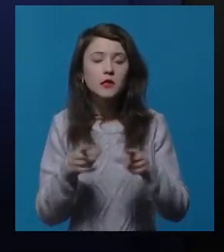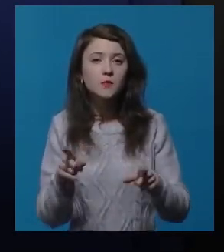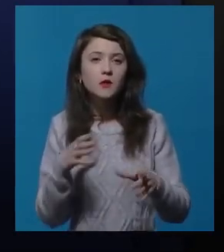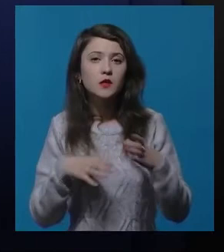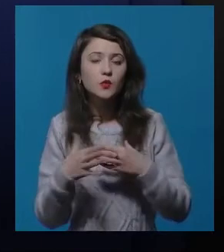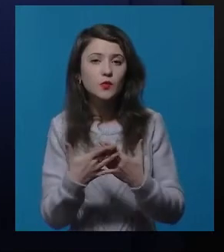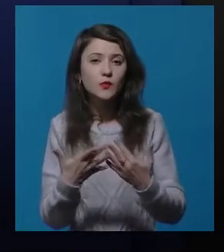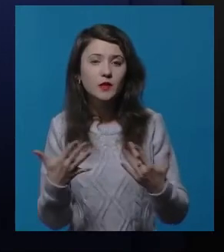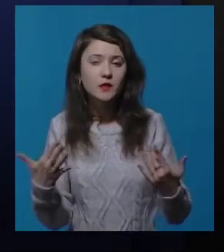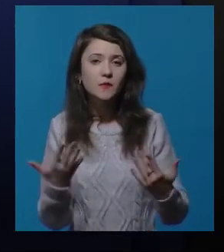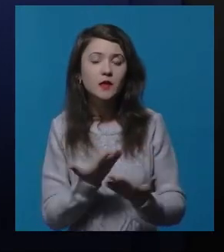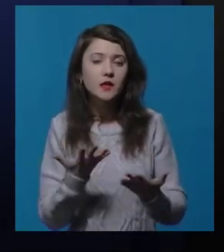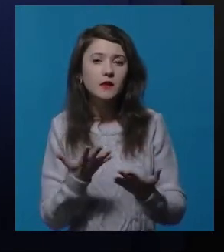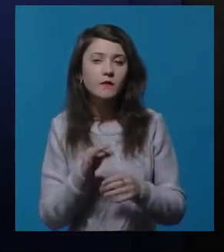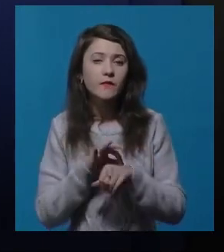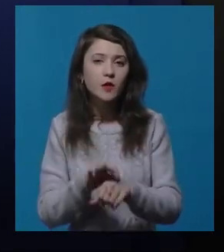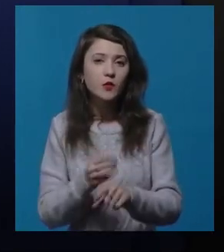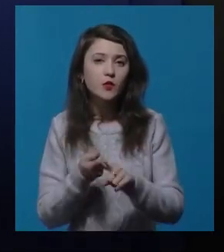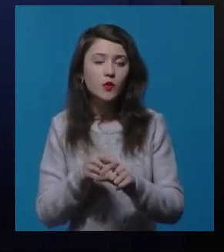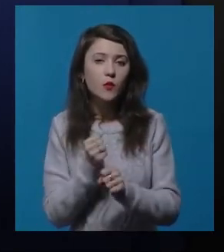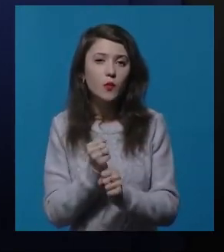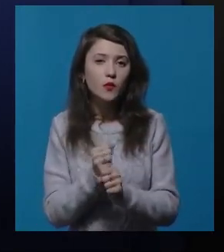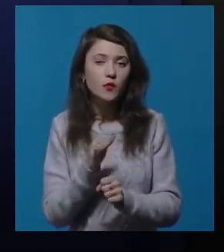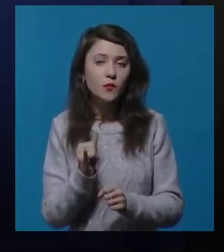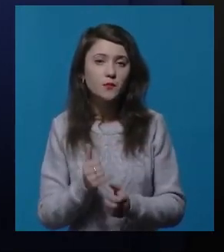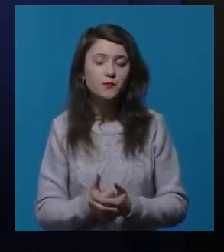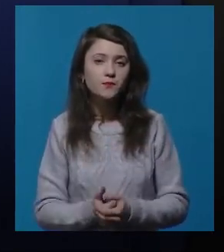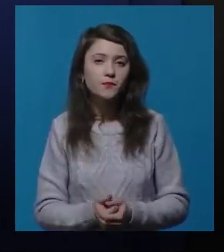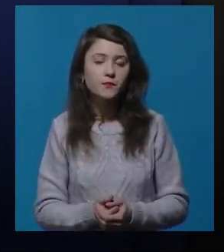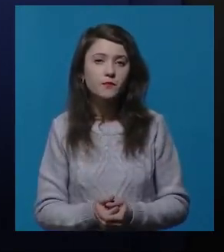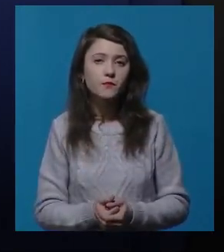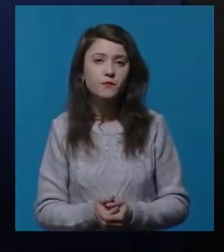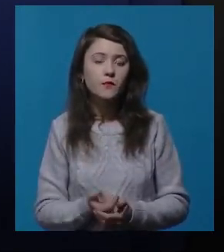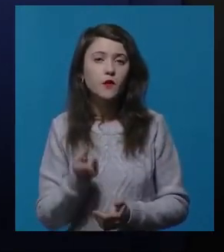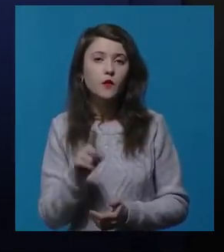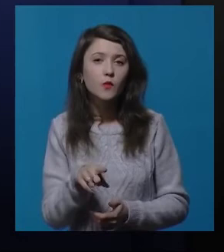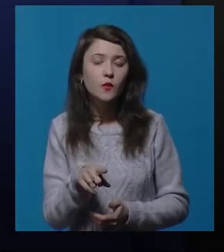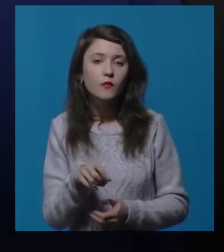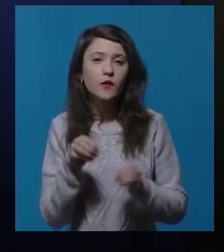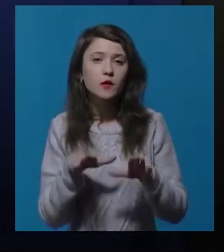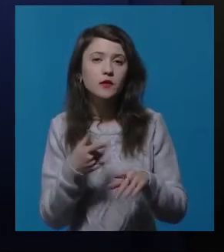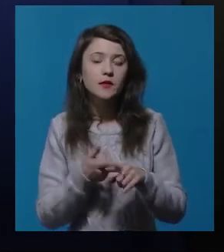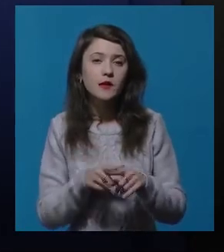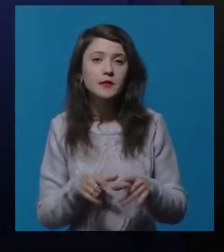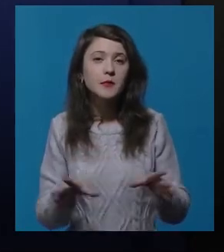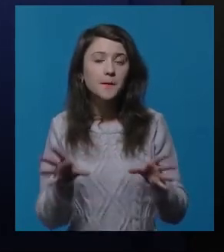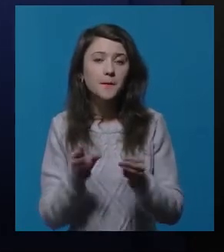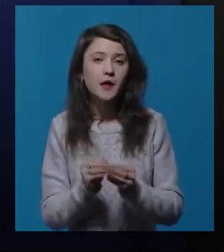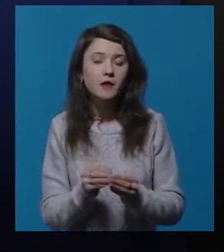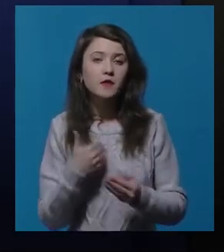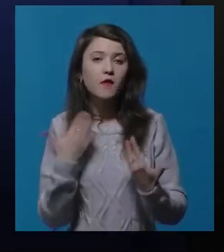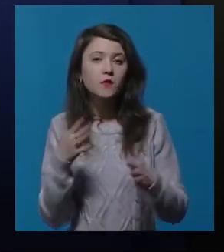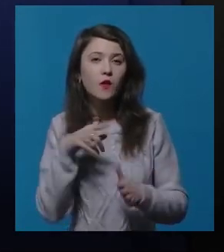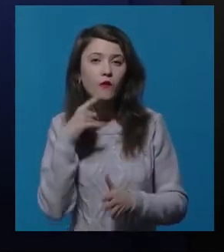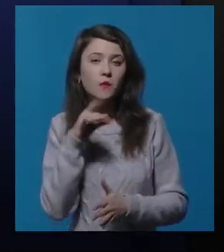які ведуть цю роботу. Тому визначається це спільно, я вже говорив про